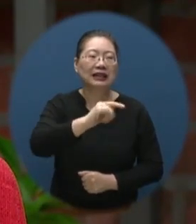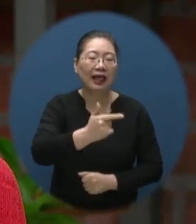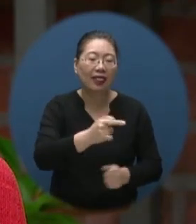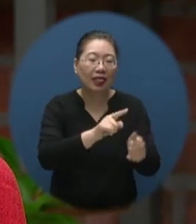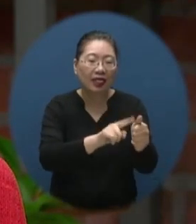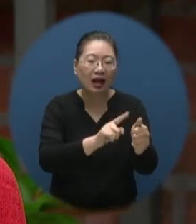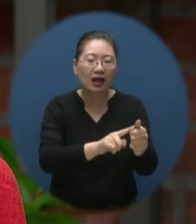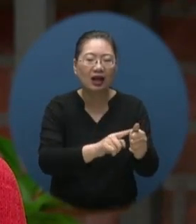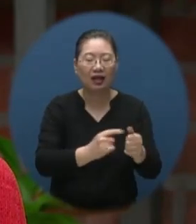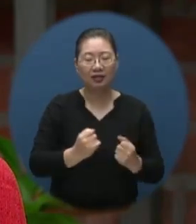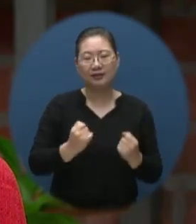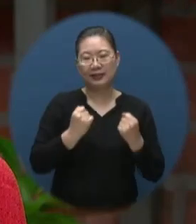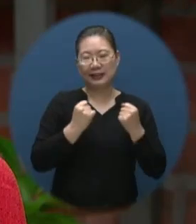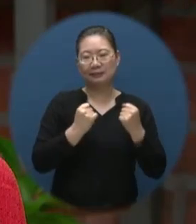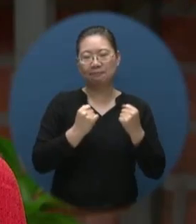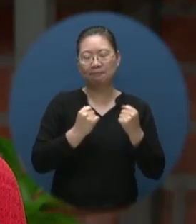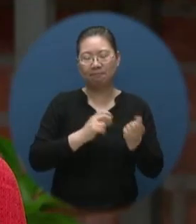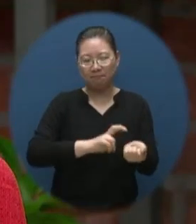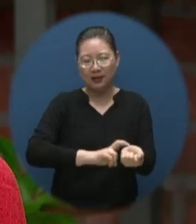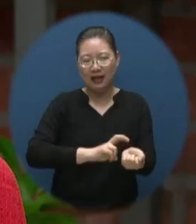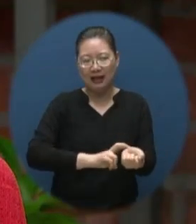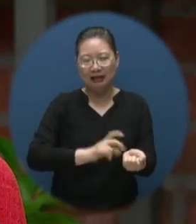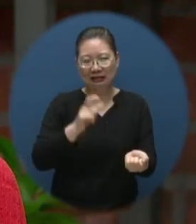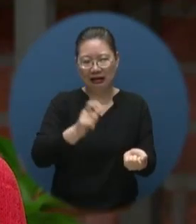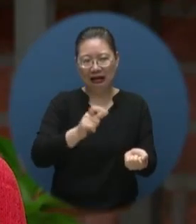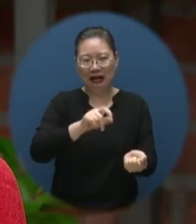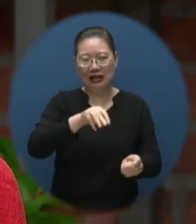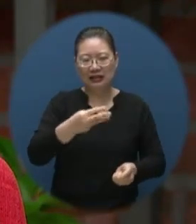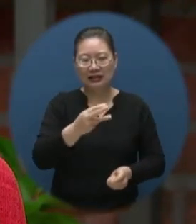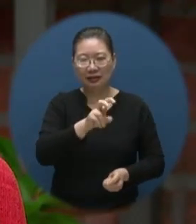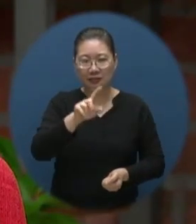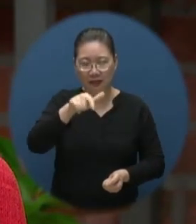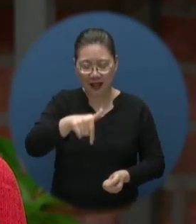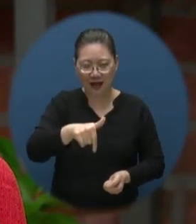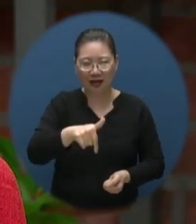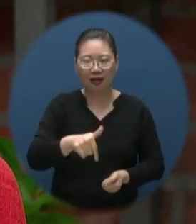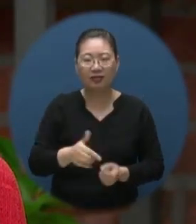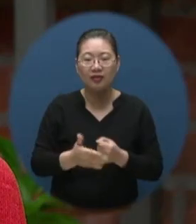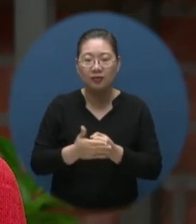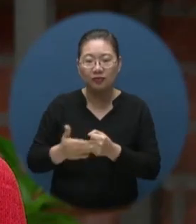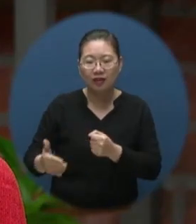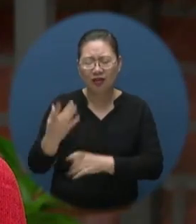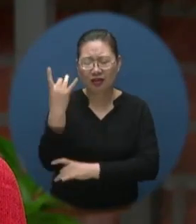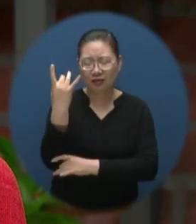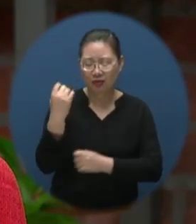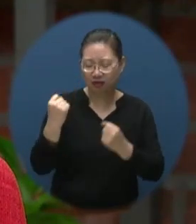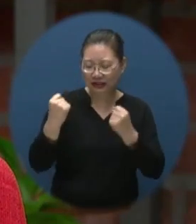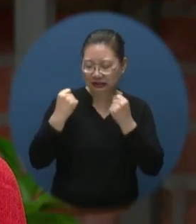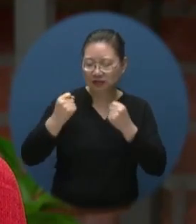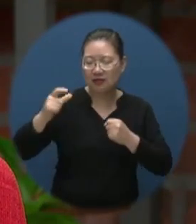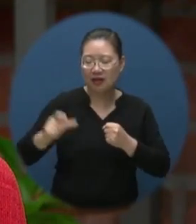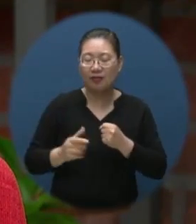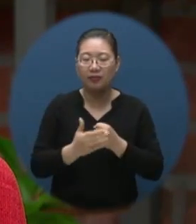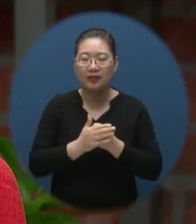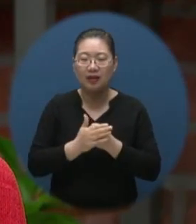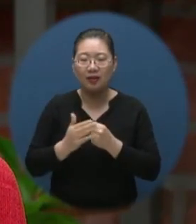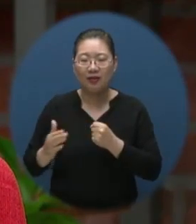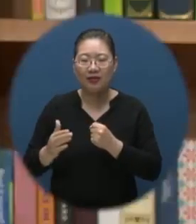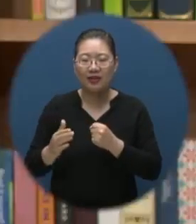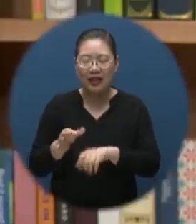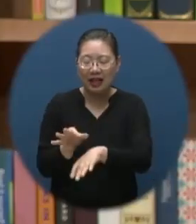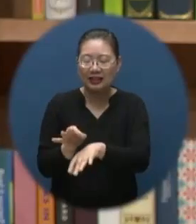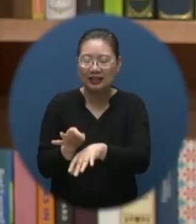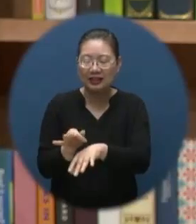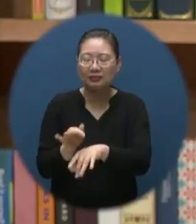실맥이에요. 실맥은 우리보다 맥이 강하다 이렇게 보거든요. 그래서 기본 체력이 있기 때문에 침이 잘